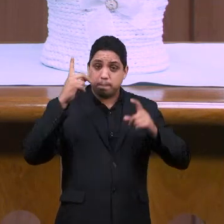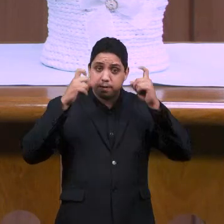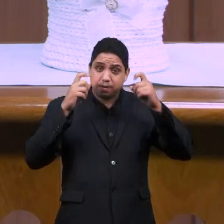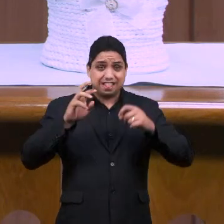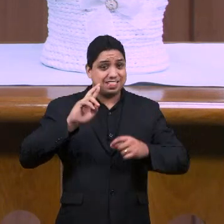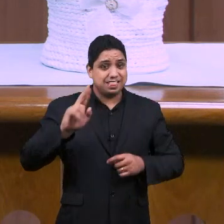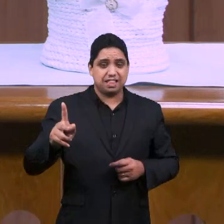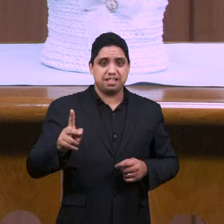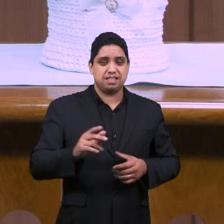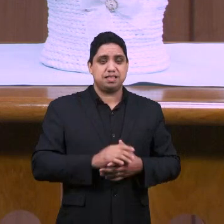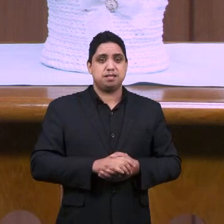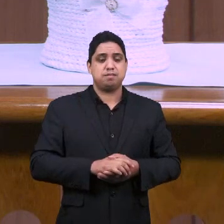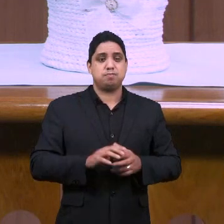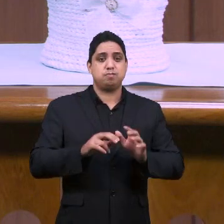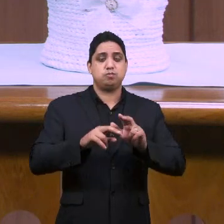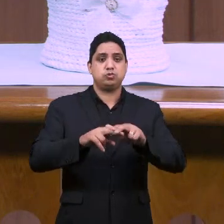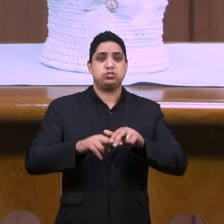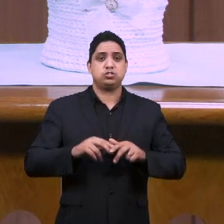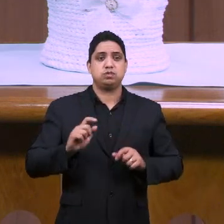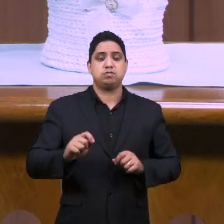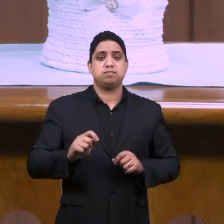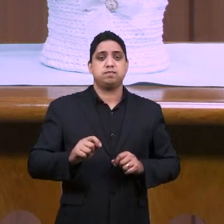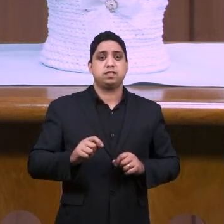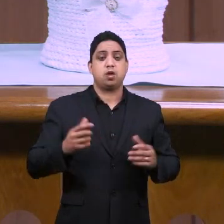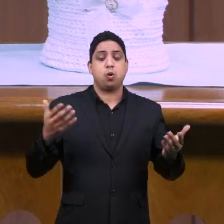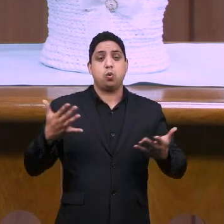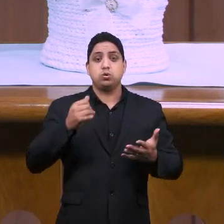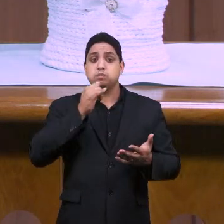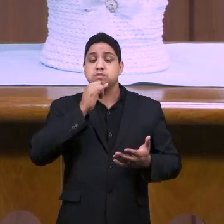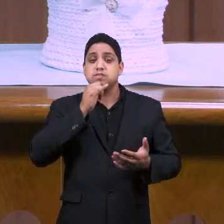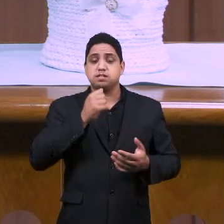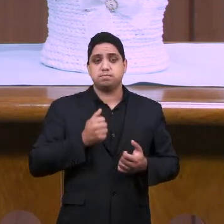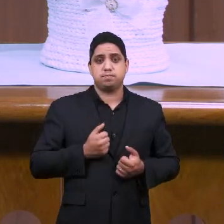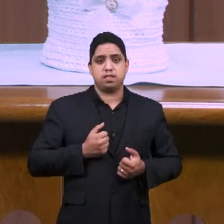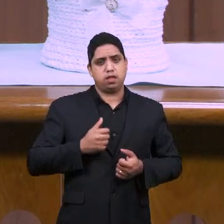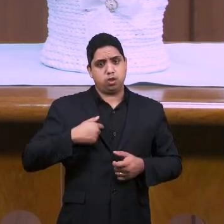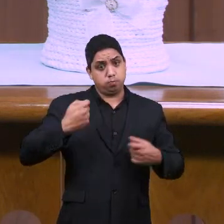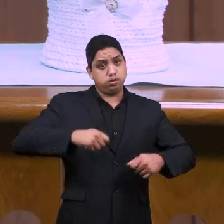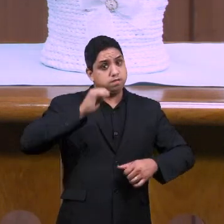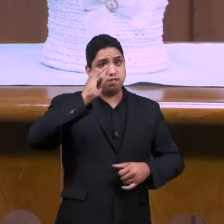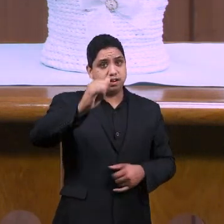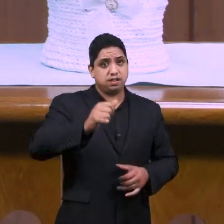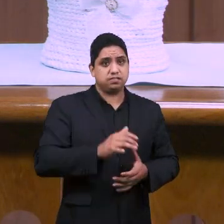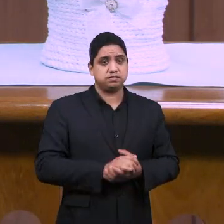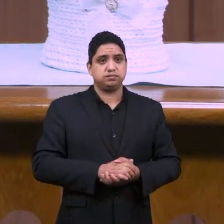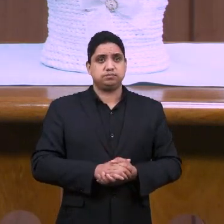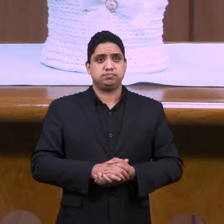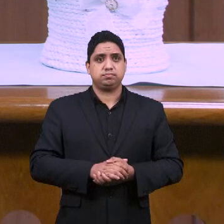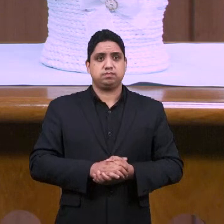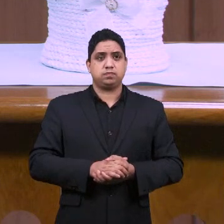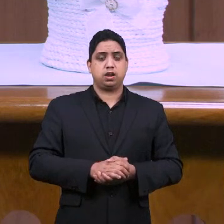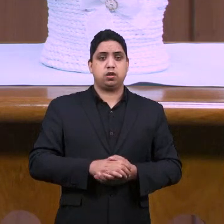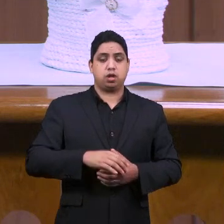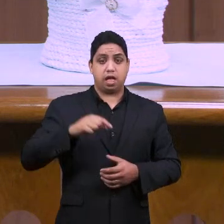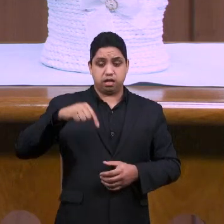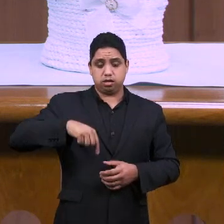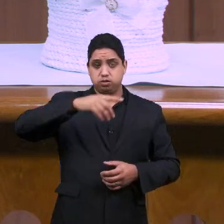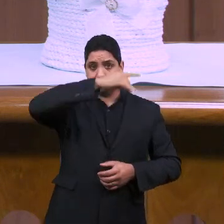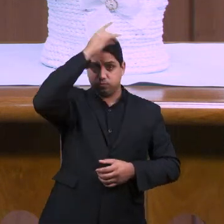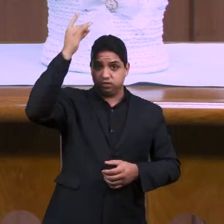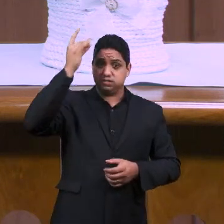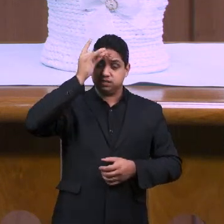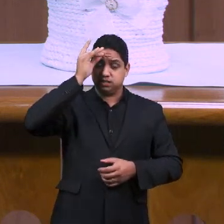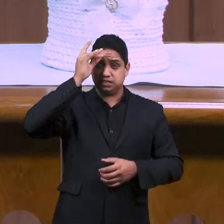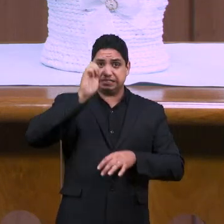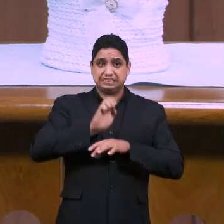Votre préoccupation n'est pas les nombres seulement. Le fait que nous sommes en train de dire ici. Parce qu'aujourd'hui, par exemple, je dois dire,